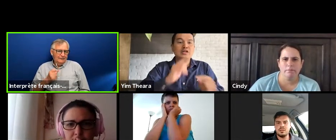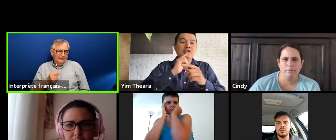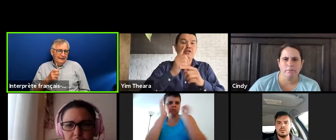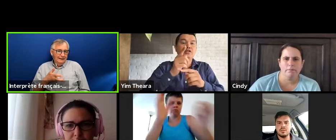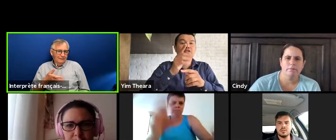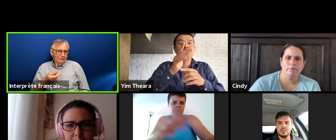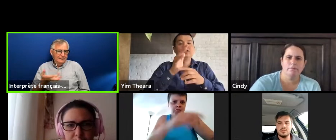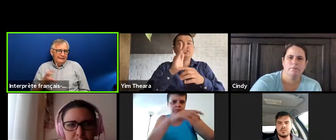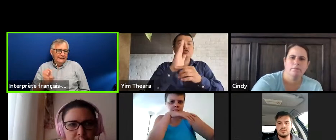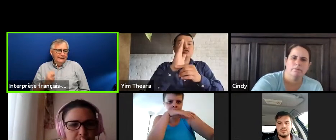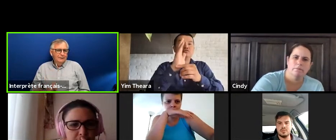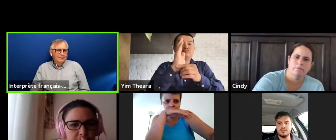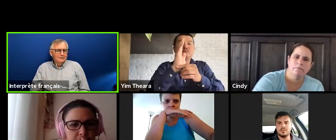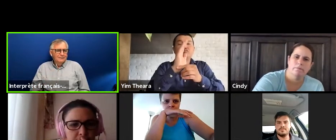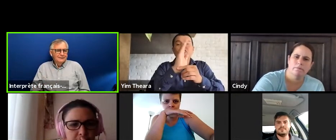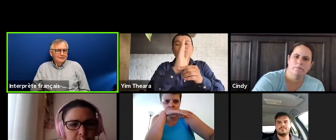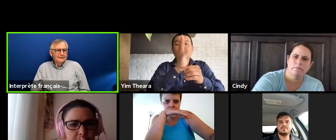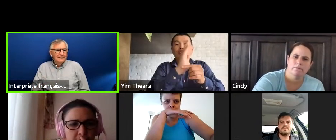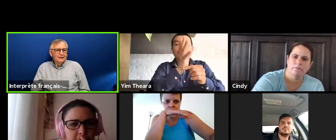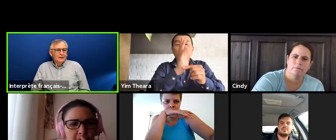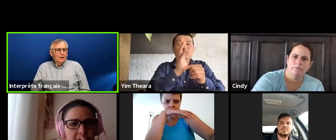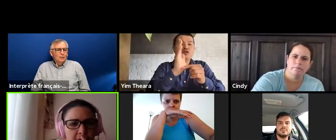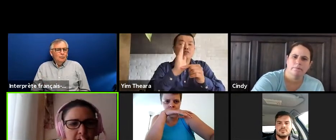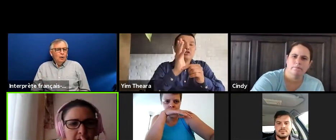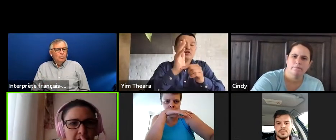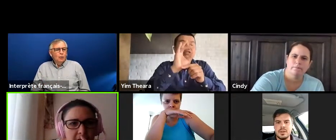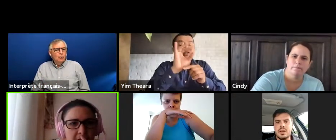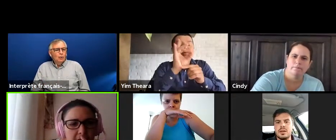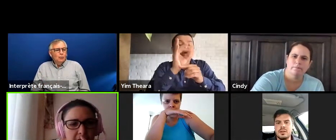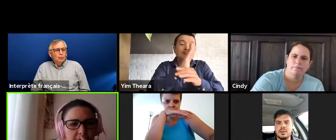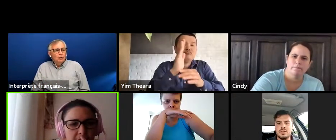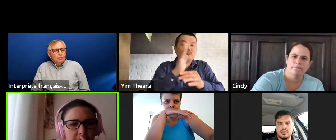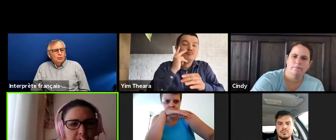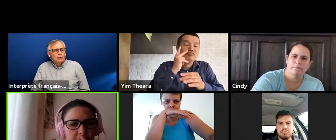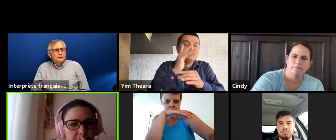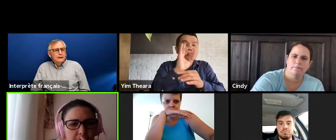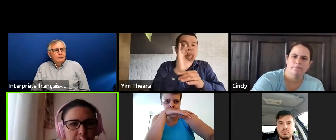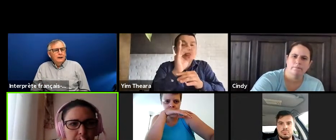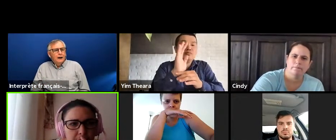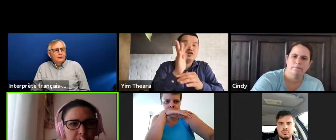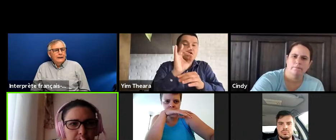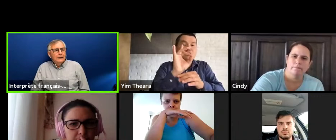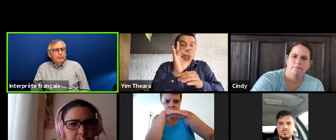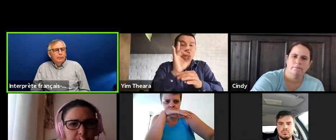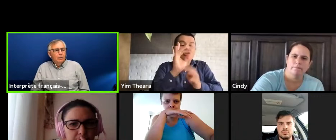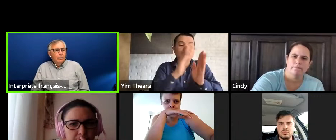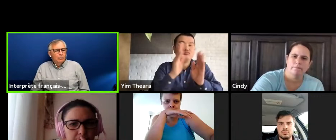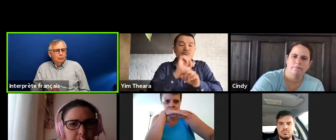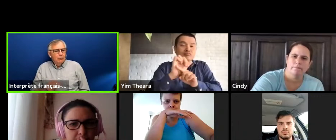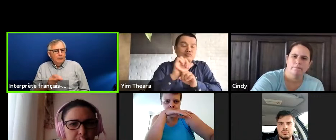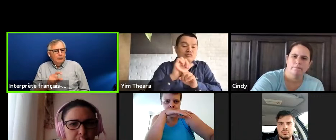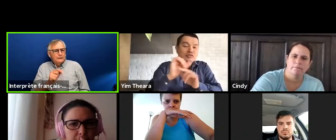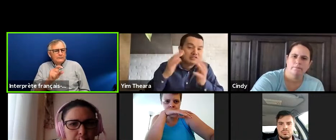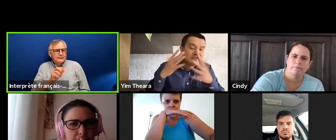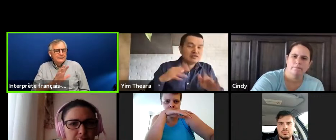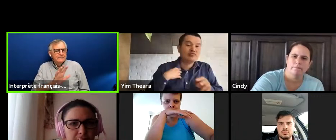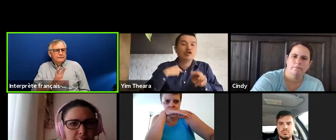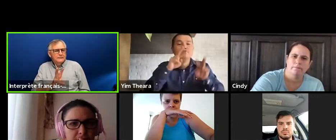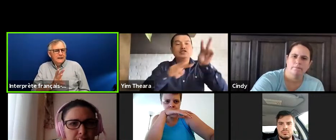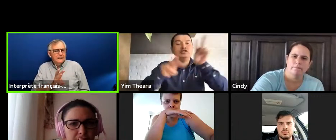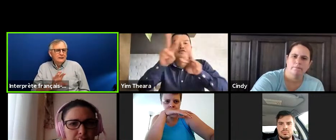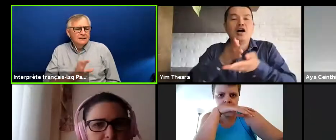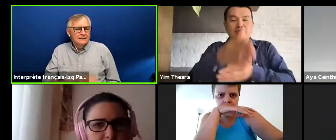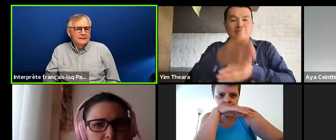Alors, travail à vous mettre en équipe. Là. Donc, je vous ai mis en équipe